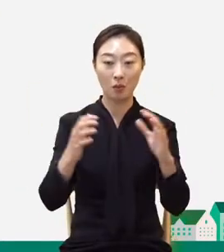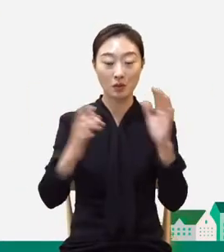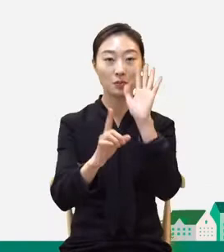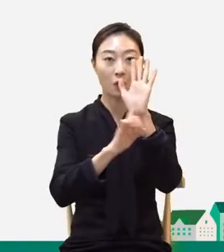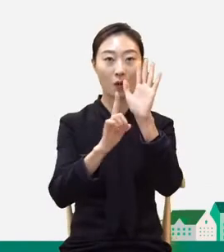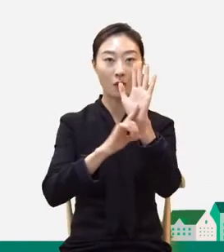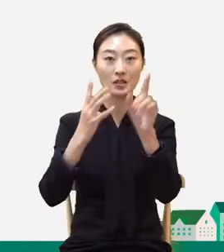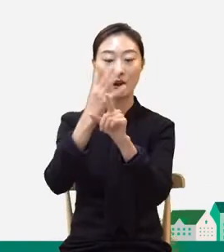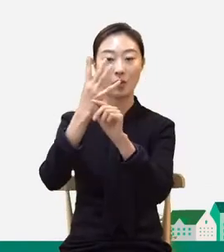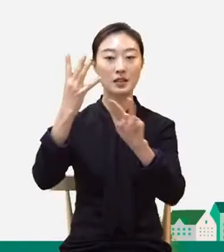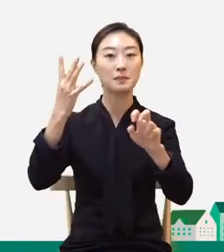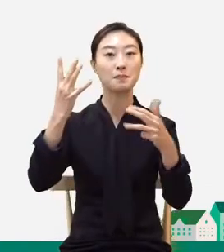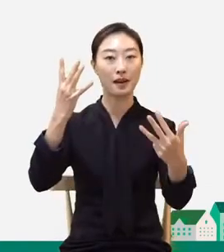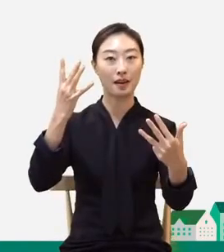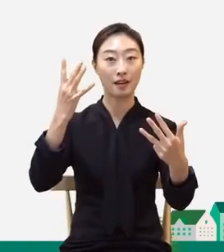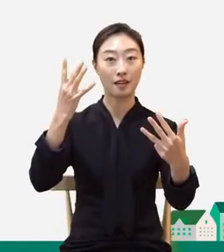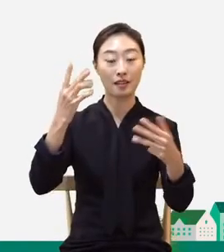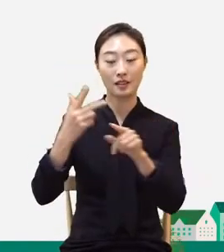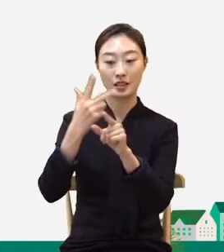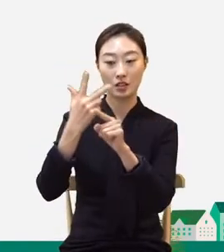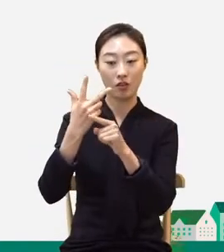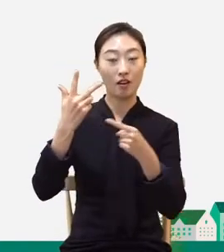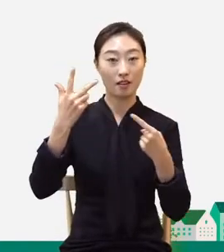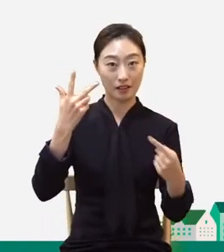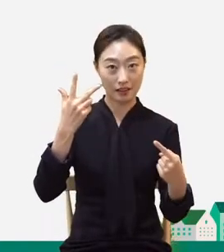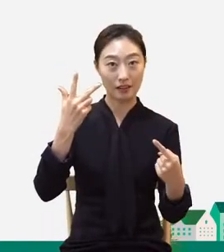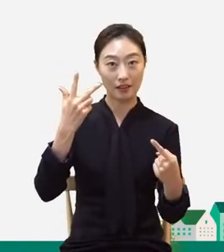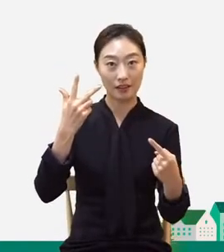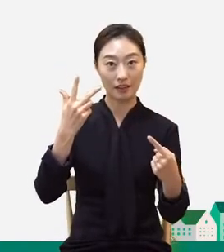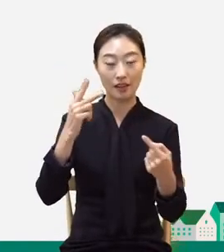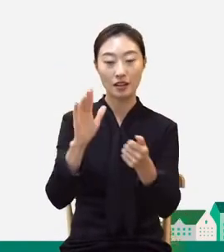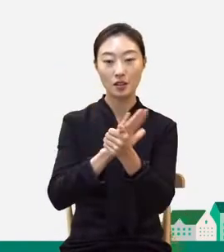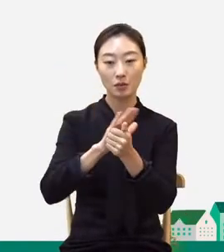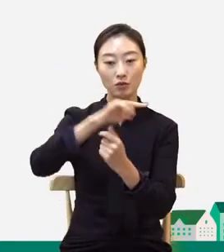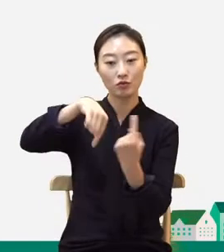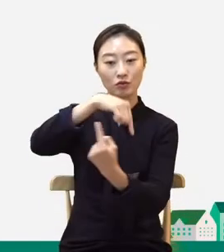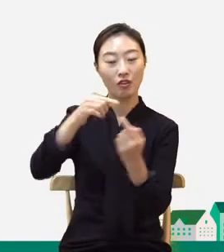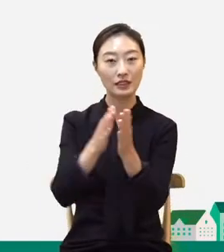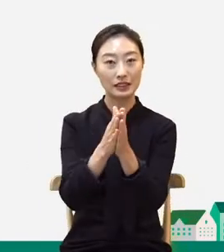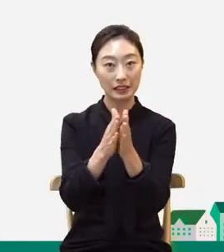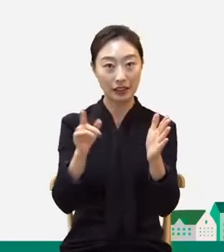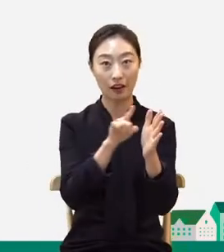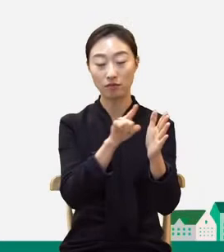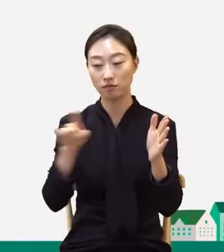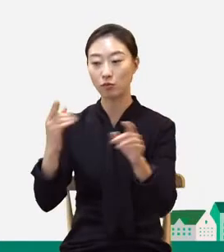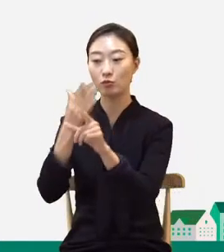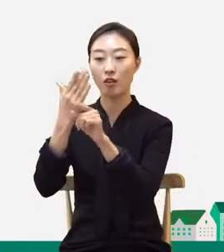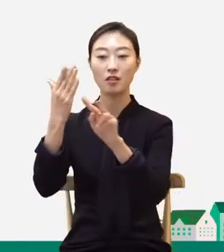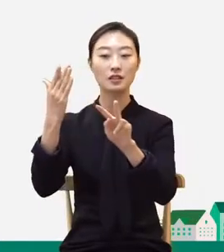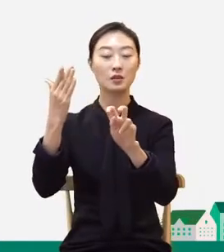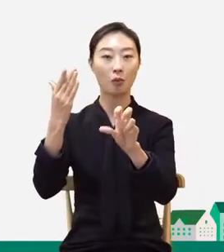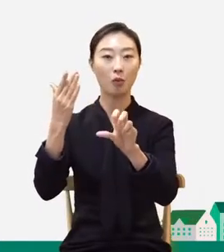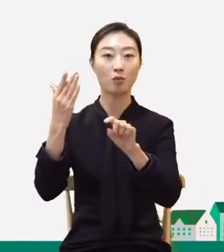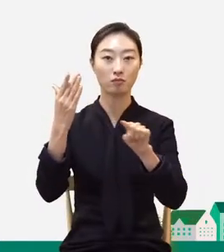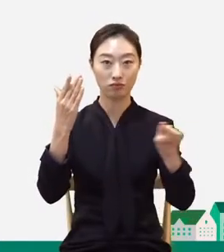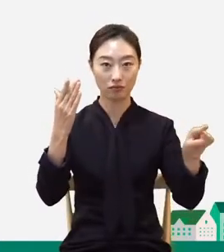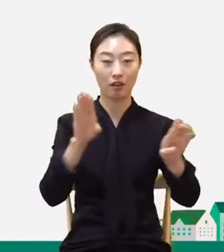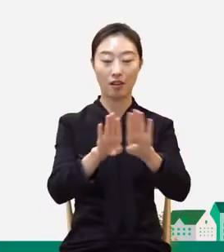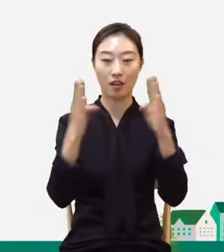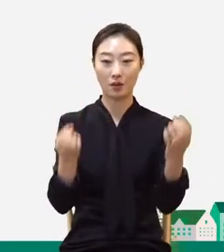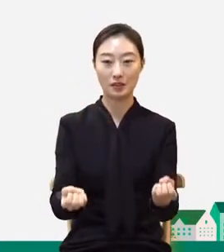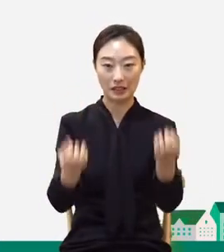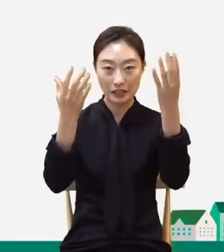올해 7월 1일 저희 서비스 운영기간이 운영을 시작을 해서 9월 25일부터 이제